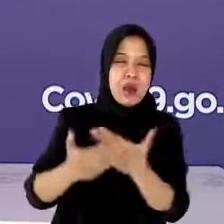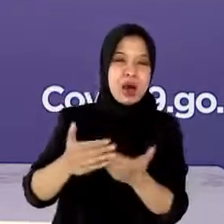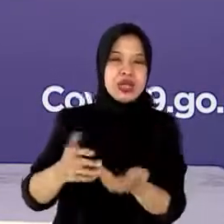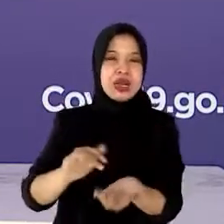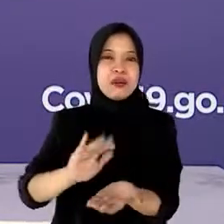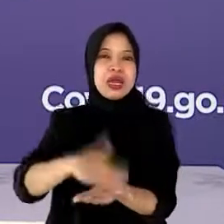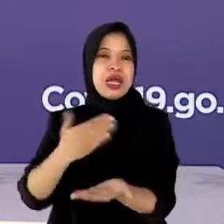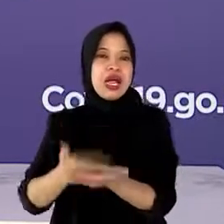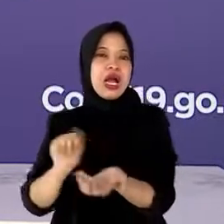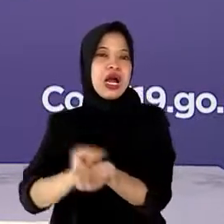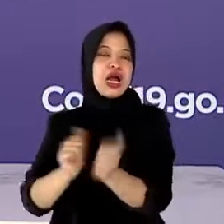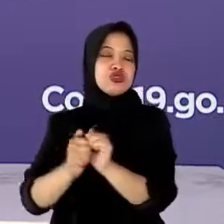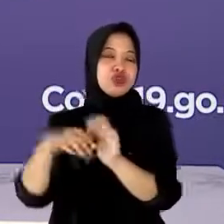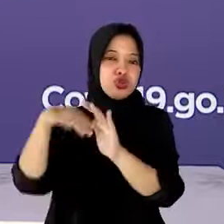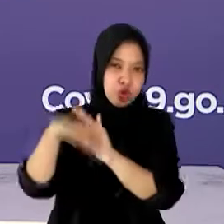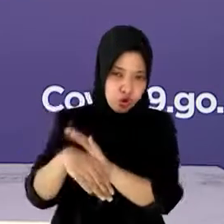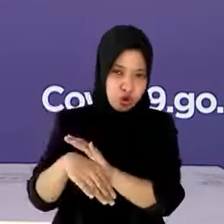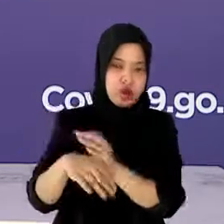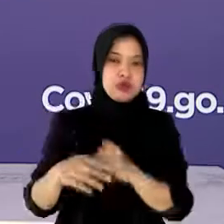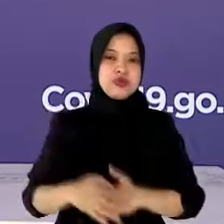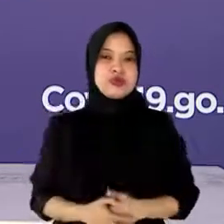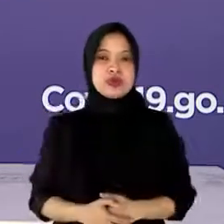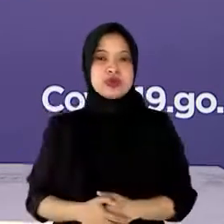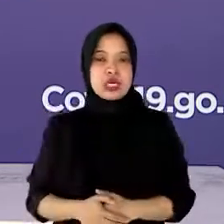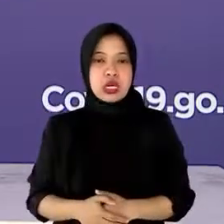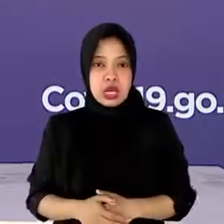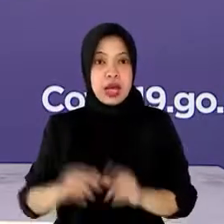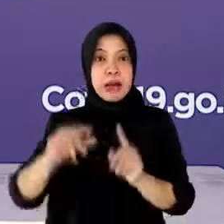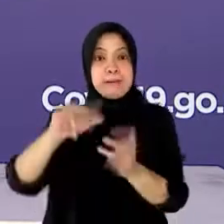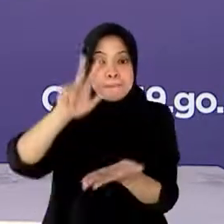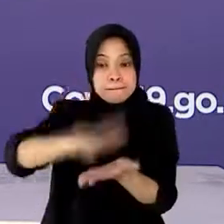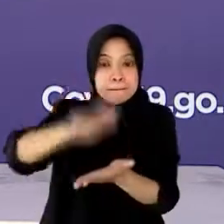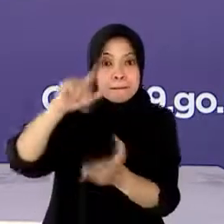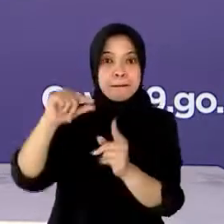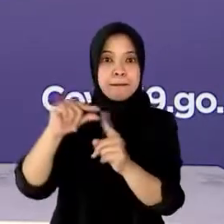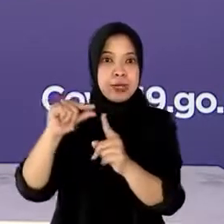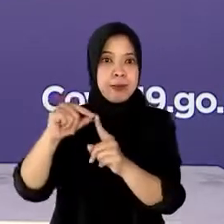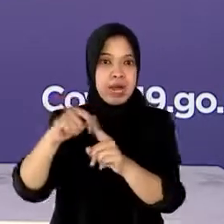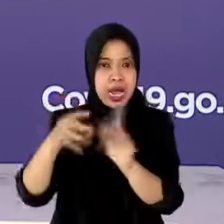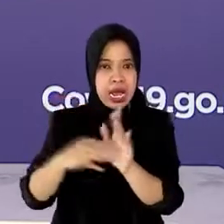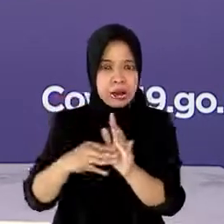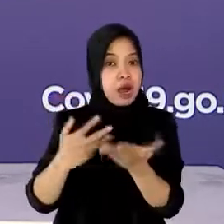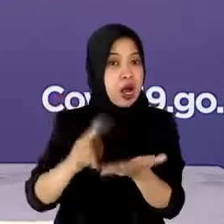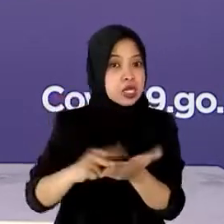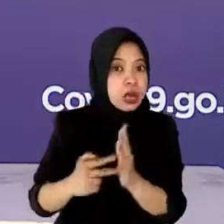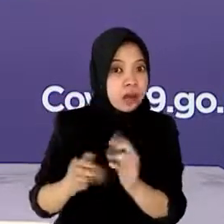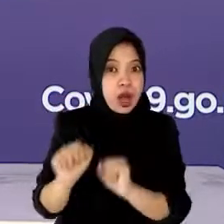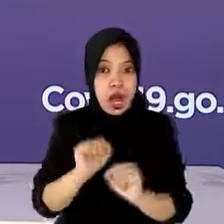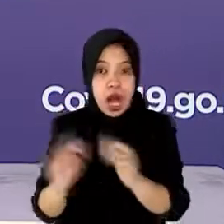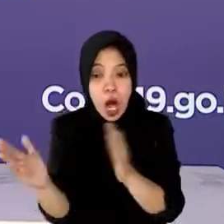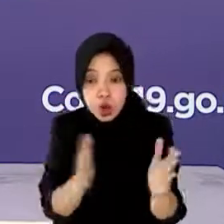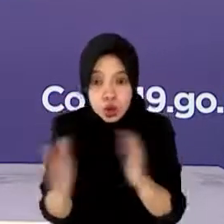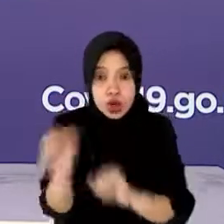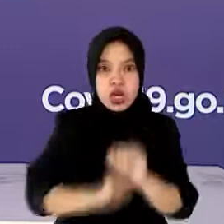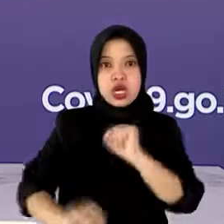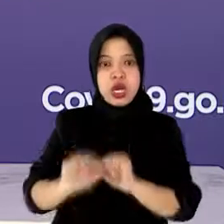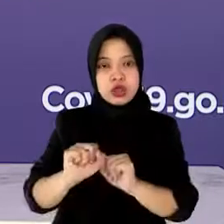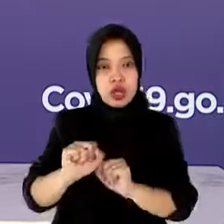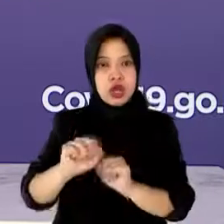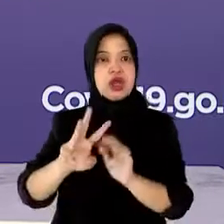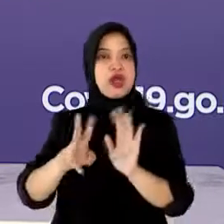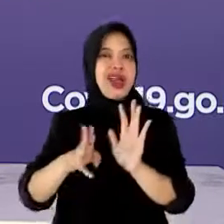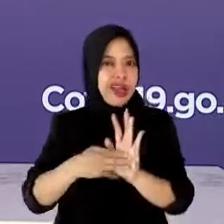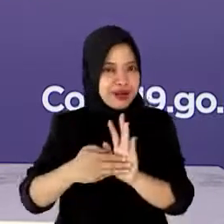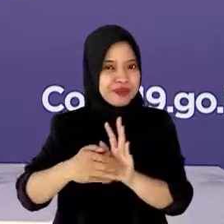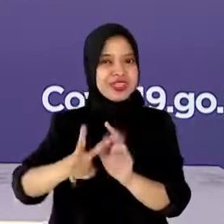kematian pun menurun Hai dengan instrumen pengendalian ppkm saat ini berubah pengaturan dan target spesifik baik tiga